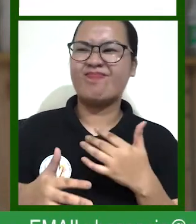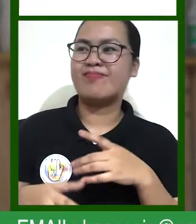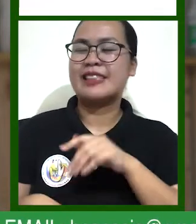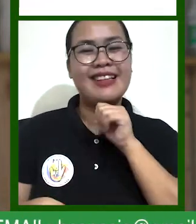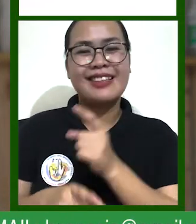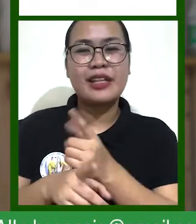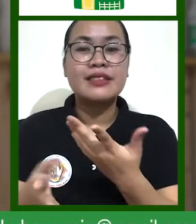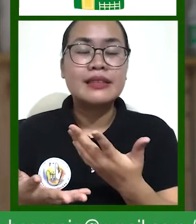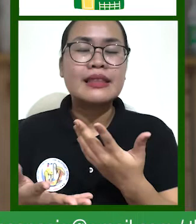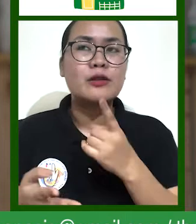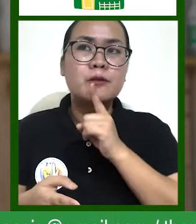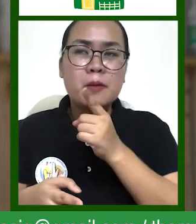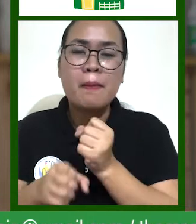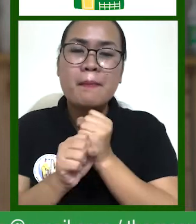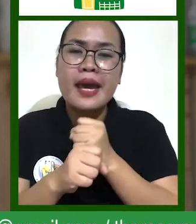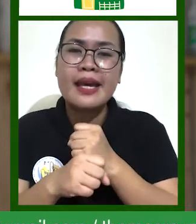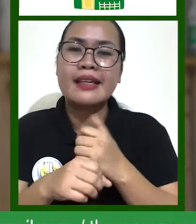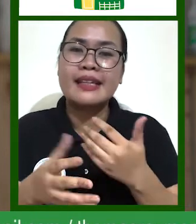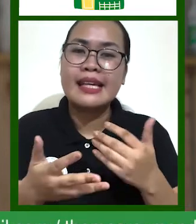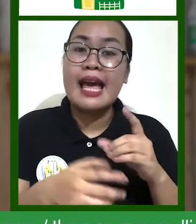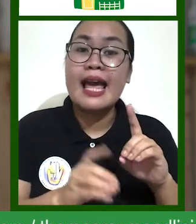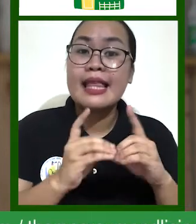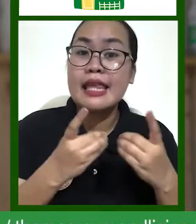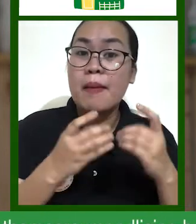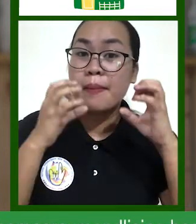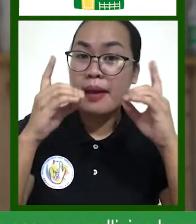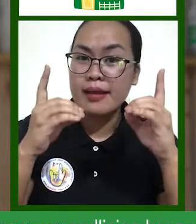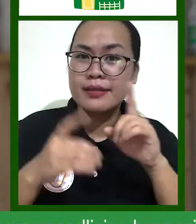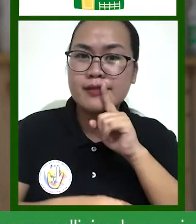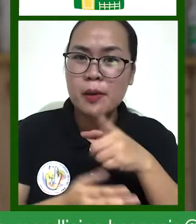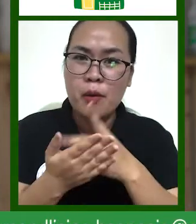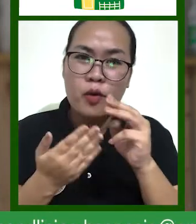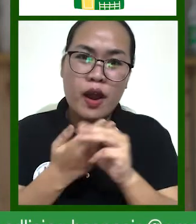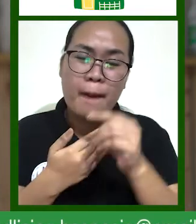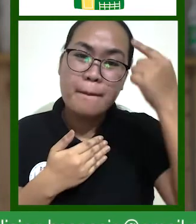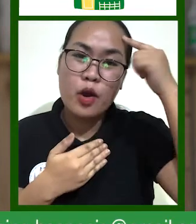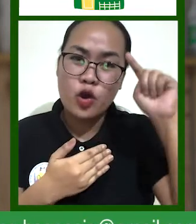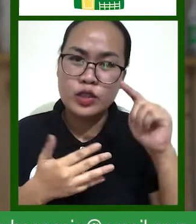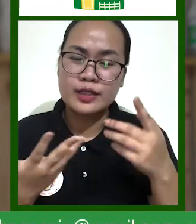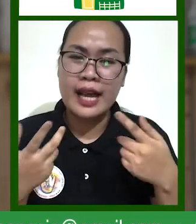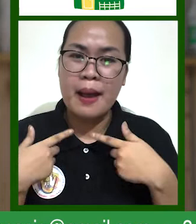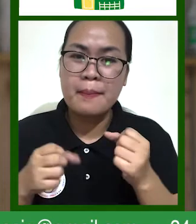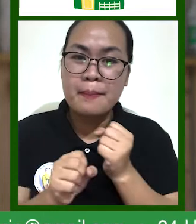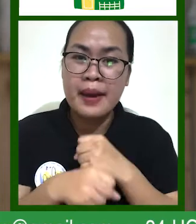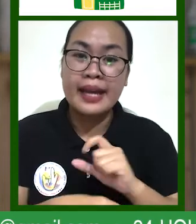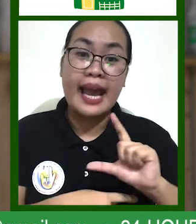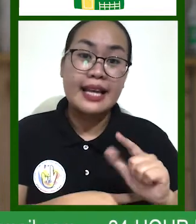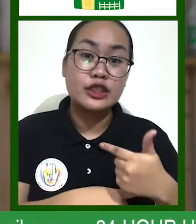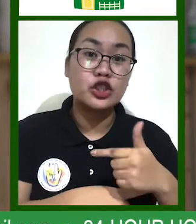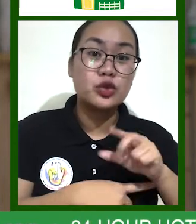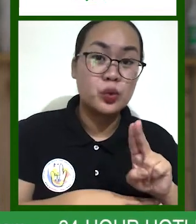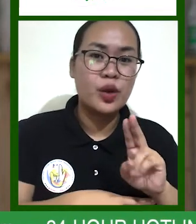So, kaya nilikha ng DepEd itong programang ito na magtatatag ang isang LGU, no? Particularly